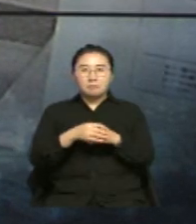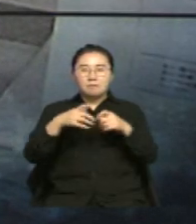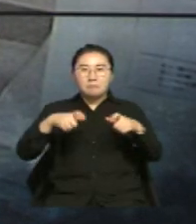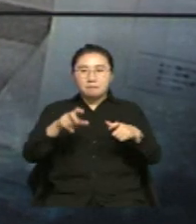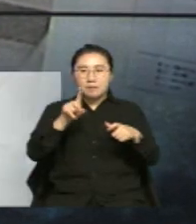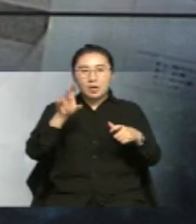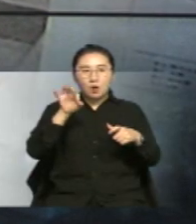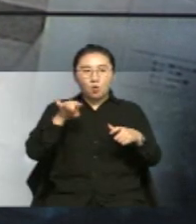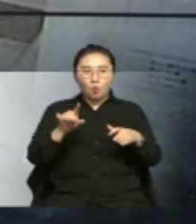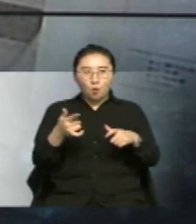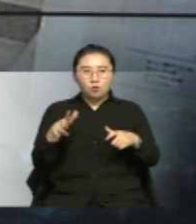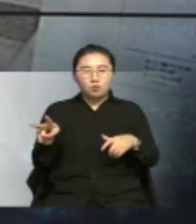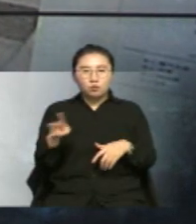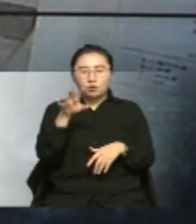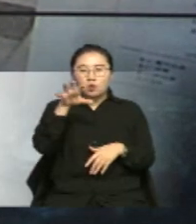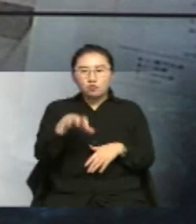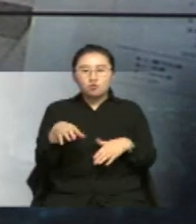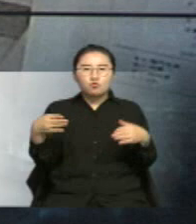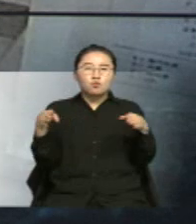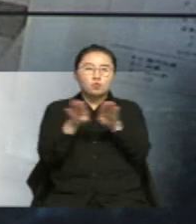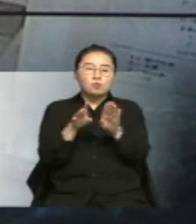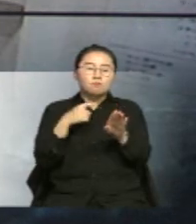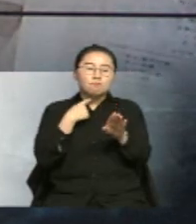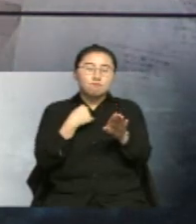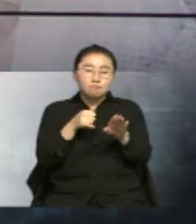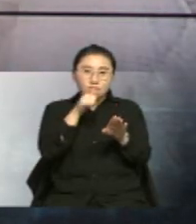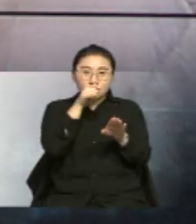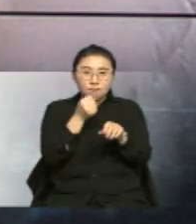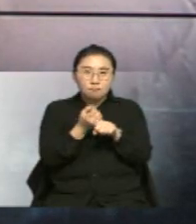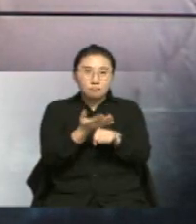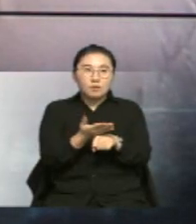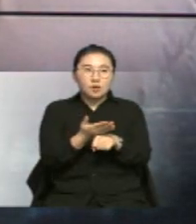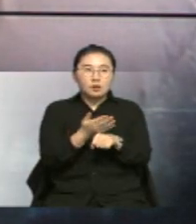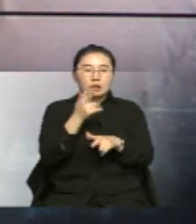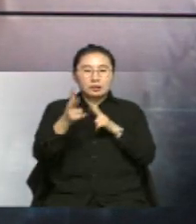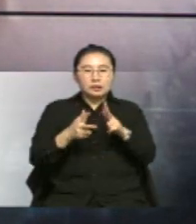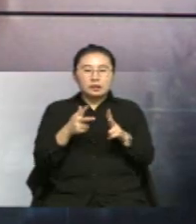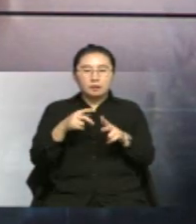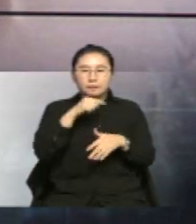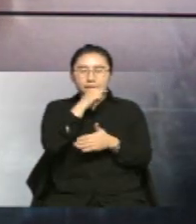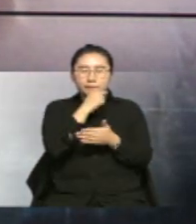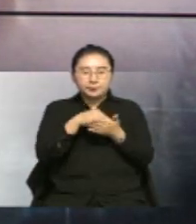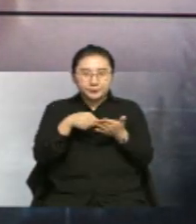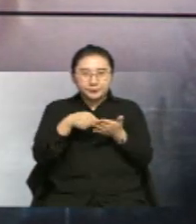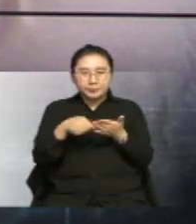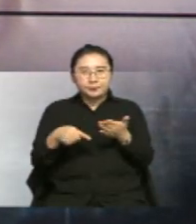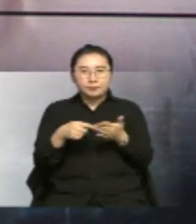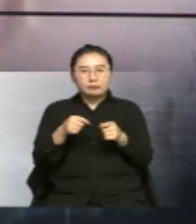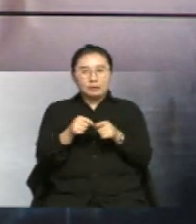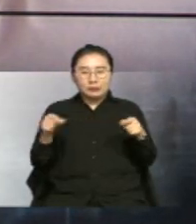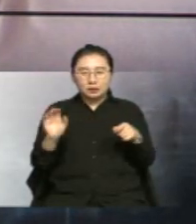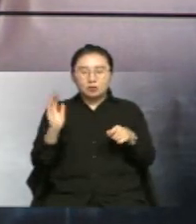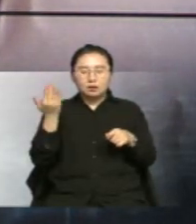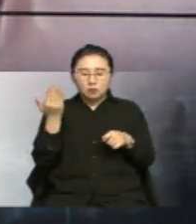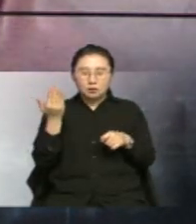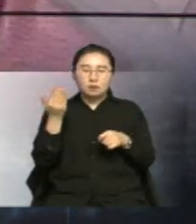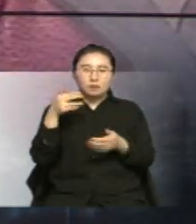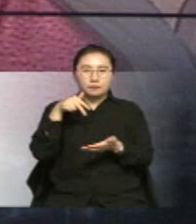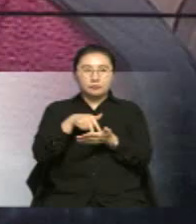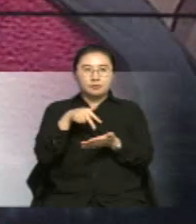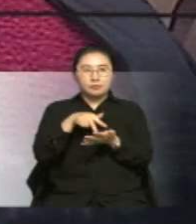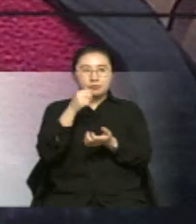마포구 망원동 우체국이 문을 닫는다는 소식 전해드렸습니다. 우편 사업의 적자가 늘고 있기 때문이라는 게